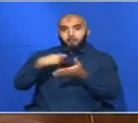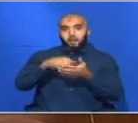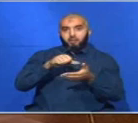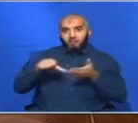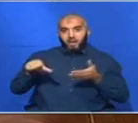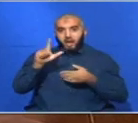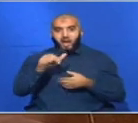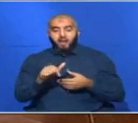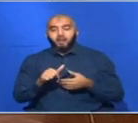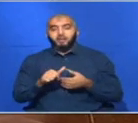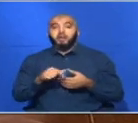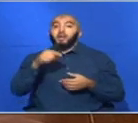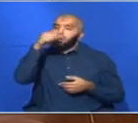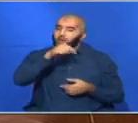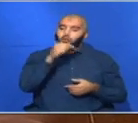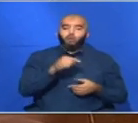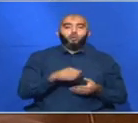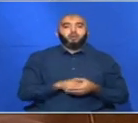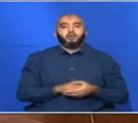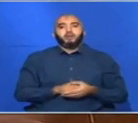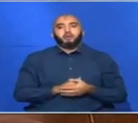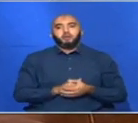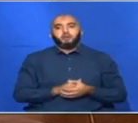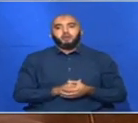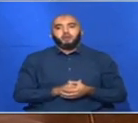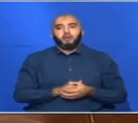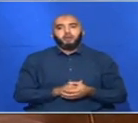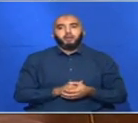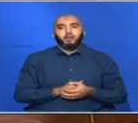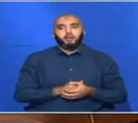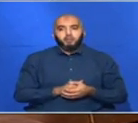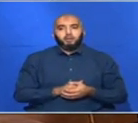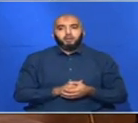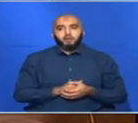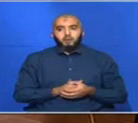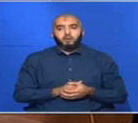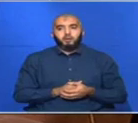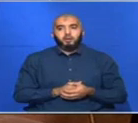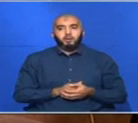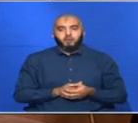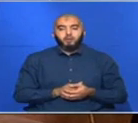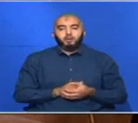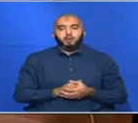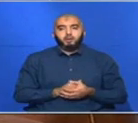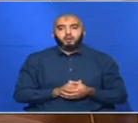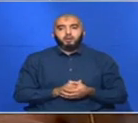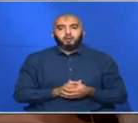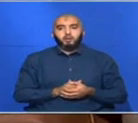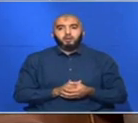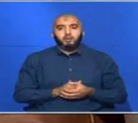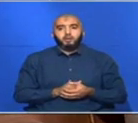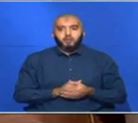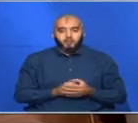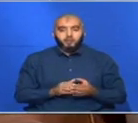ترك يعني عملا له قيمه نقديه وما الى ذلك